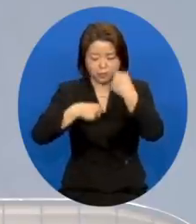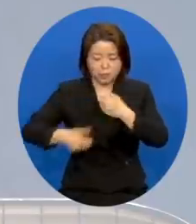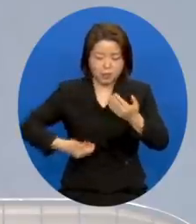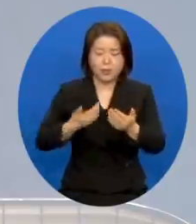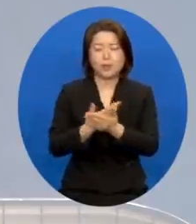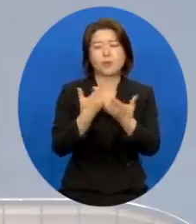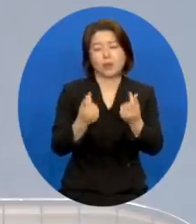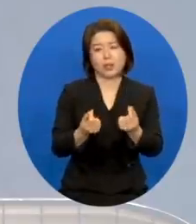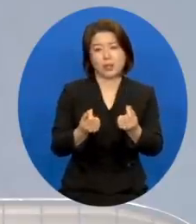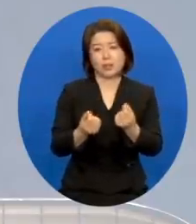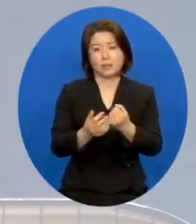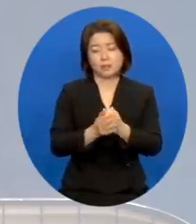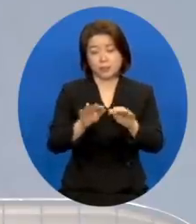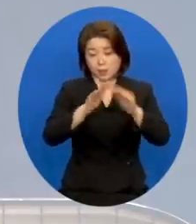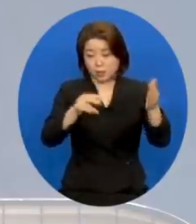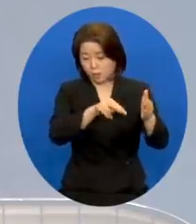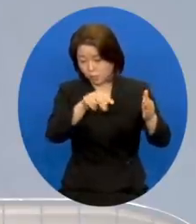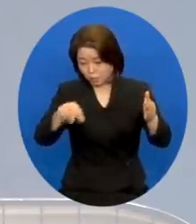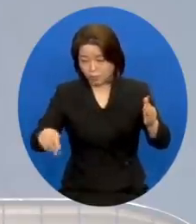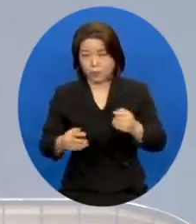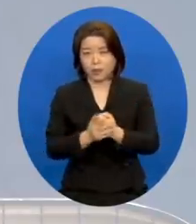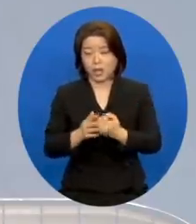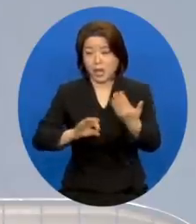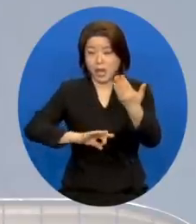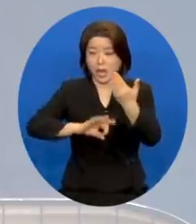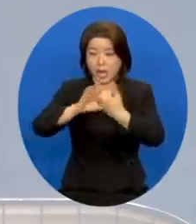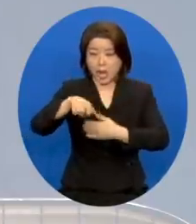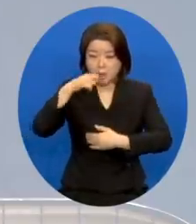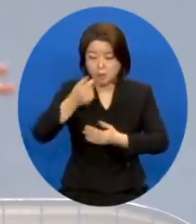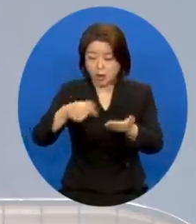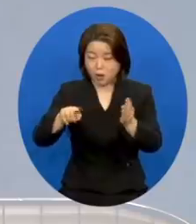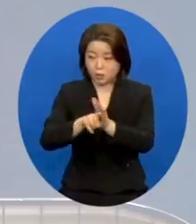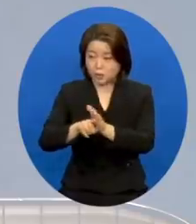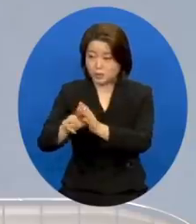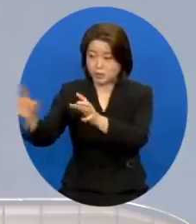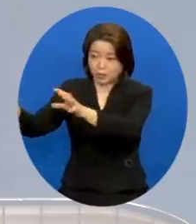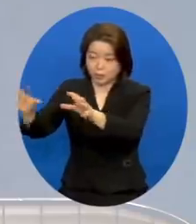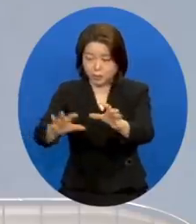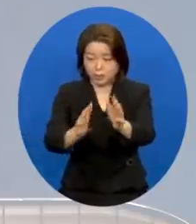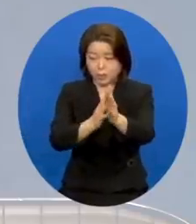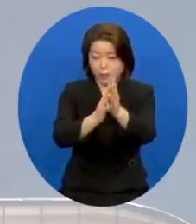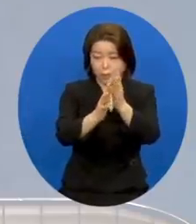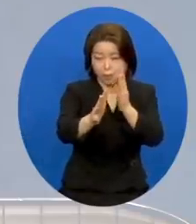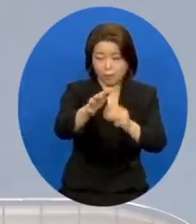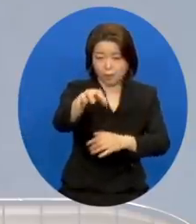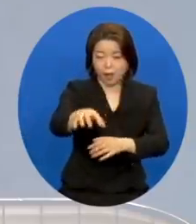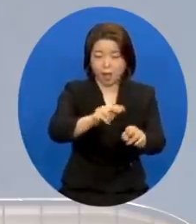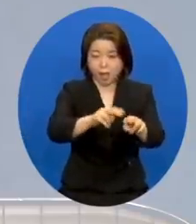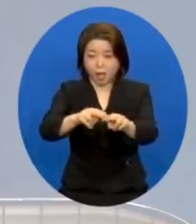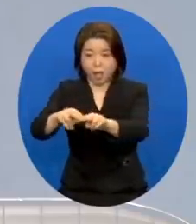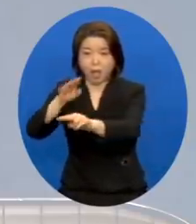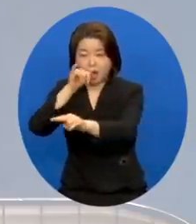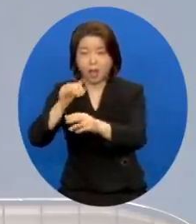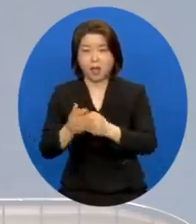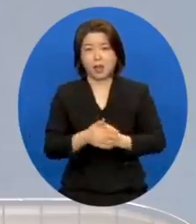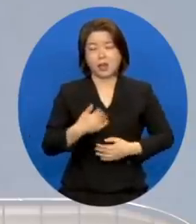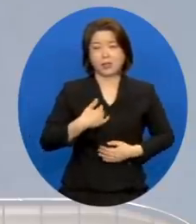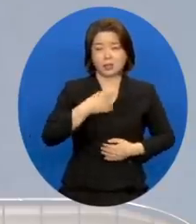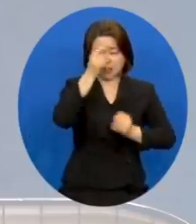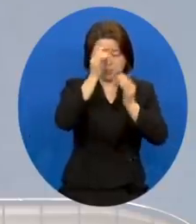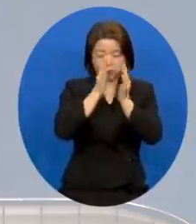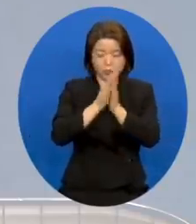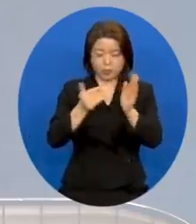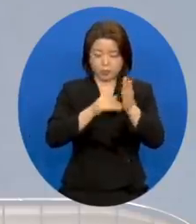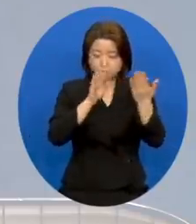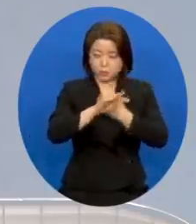내려오는데 아침식사 하시 로 벌써 노숙인들이 조 교회로 위에 나와 앉아 계세요 제가 기도 끝나고